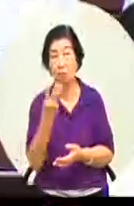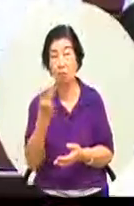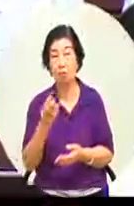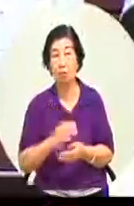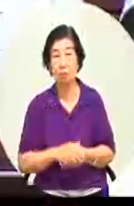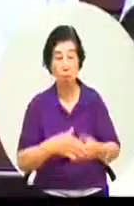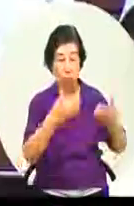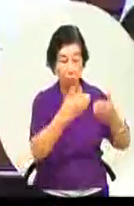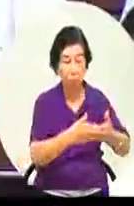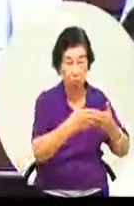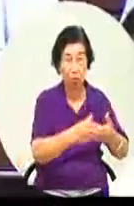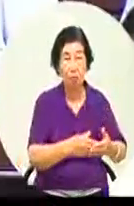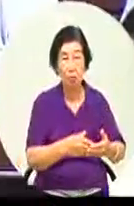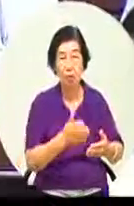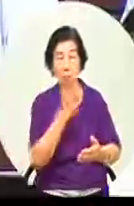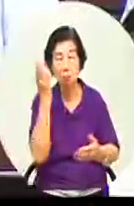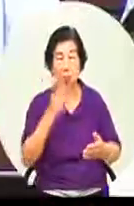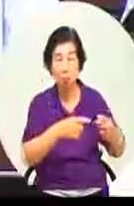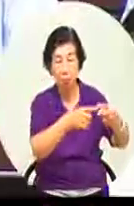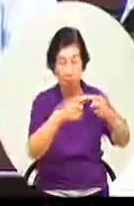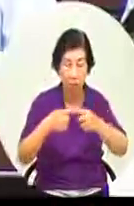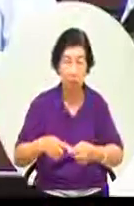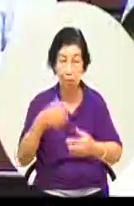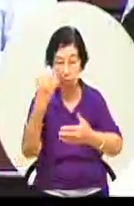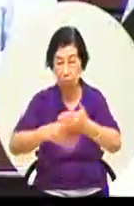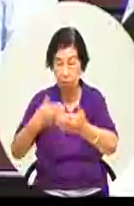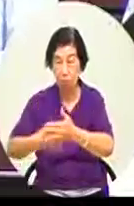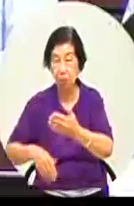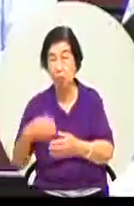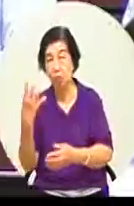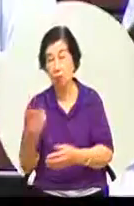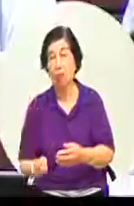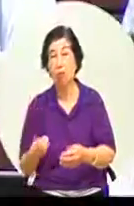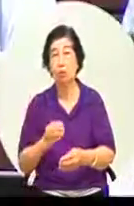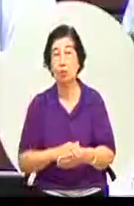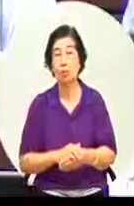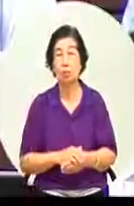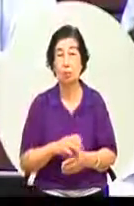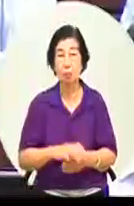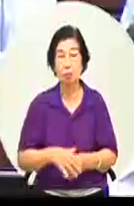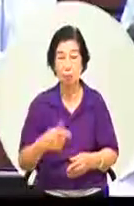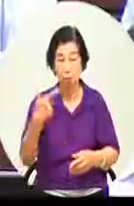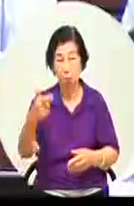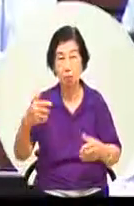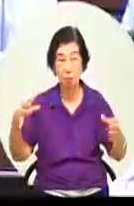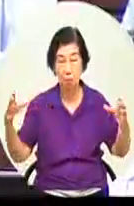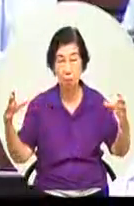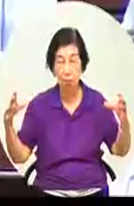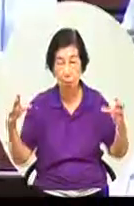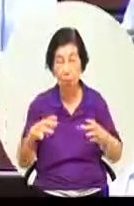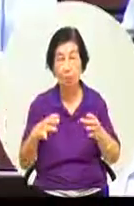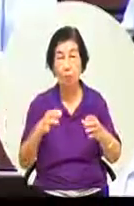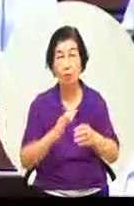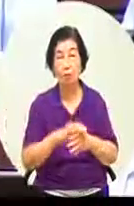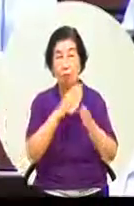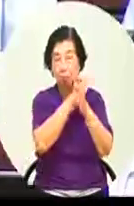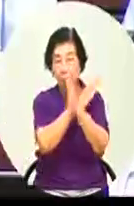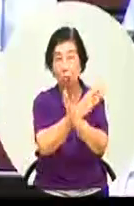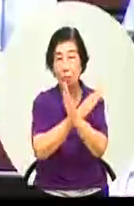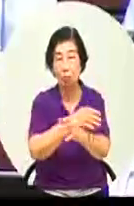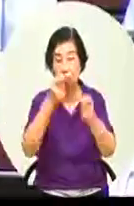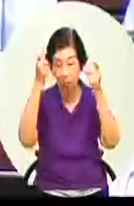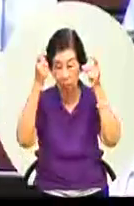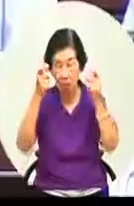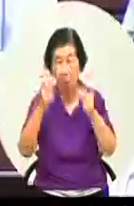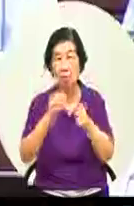少这个问题。当然我们知道过去六合夜市曾经盛极一时，是咱高雄很重要的一个代表性的观光夜市，但是因为陆